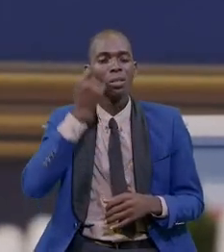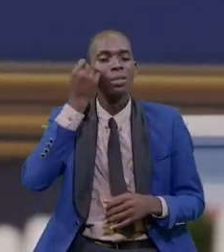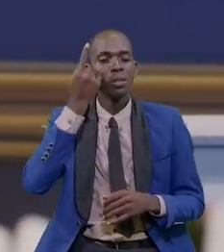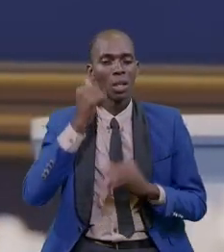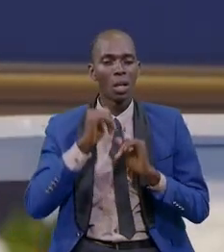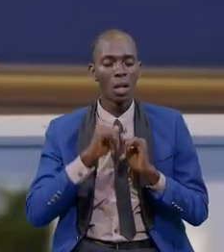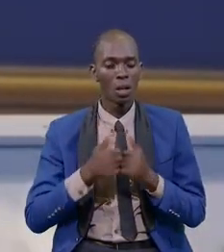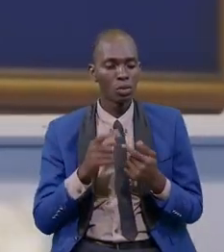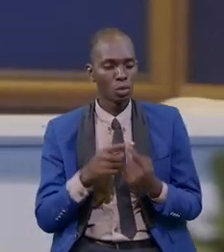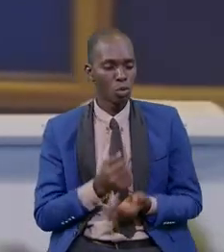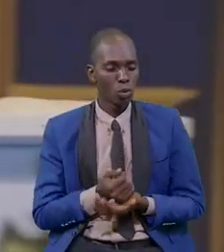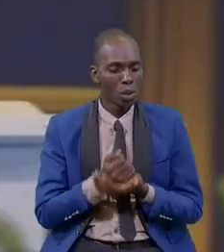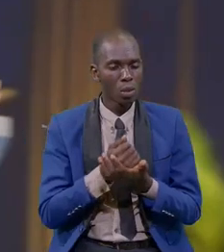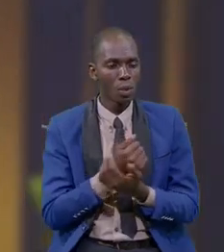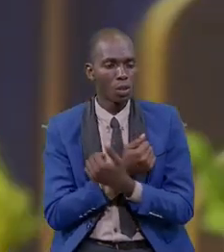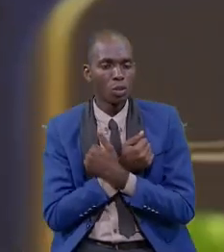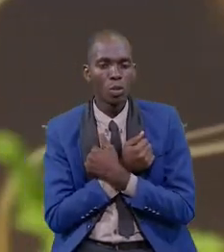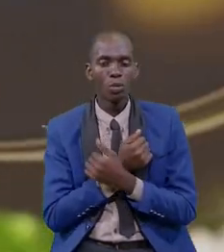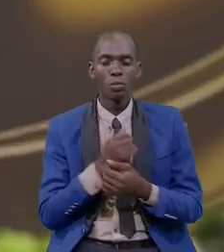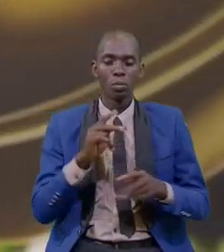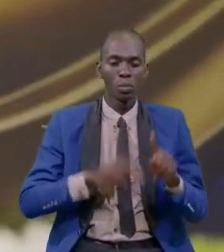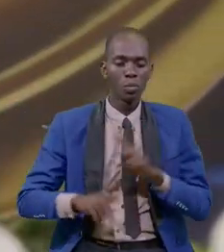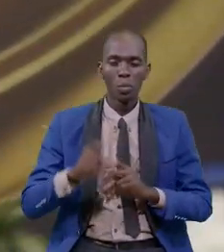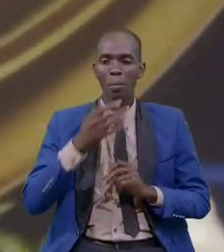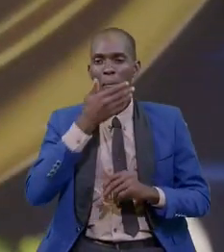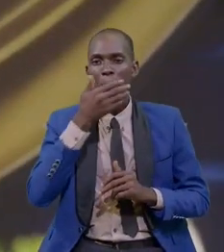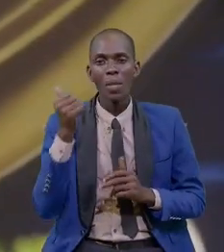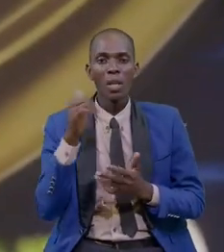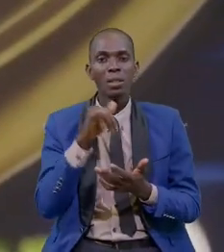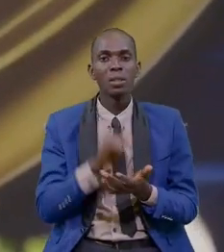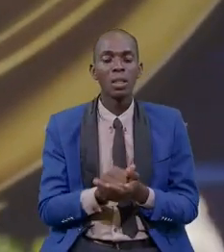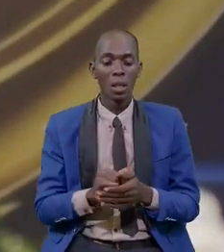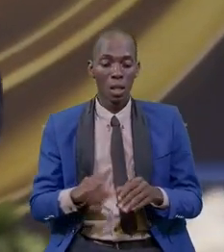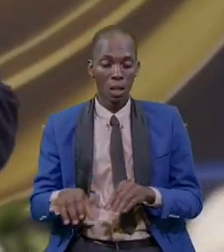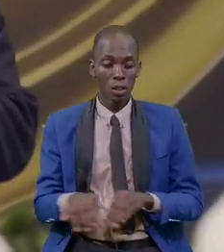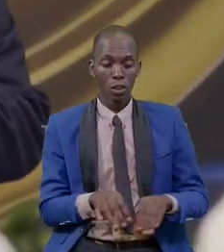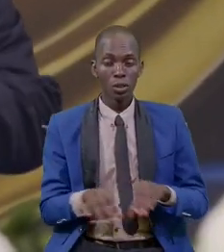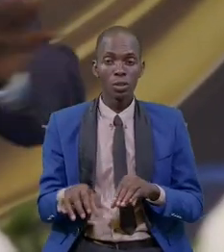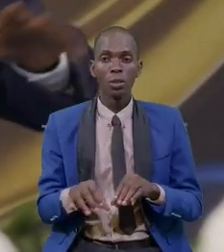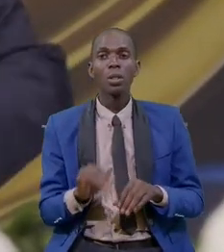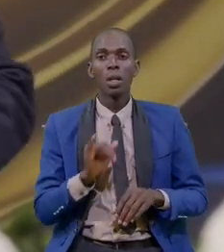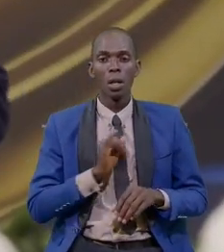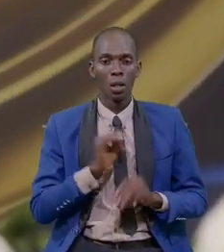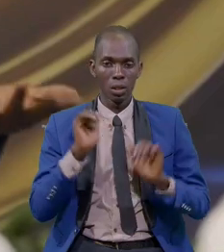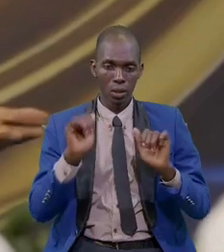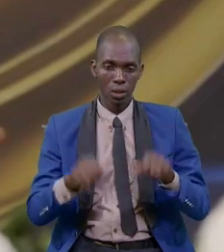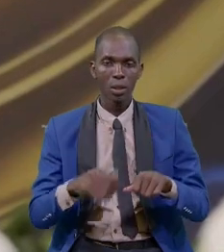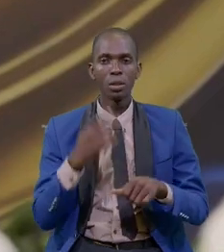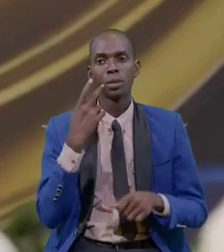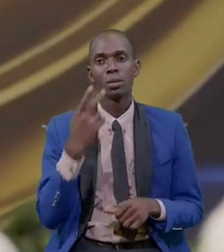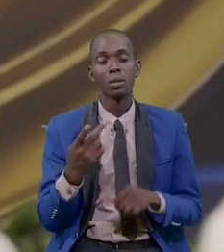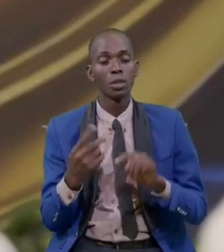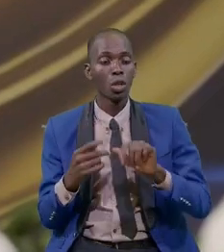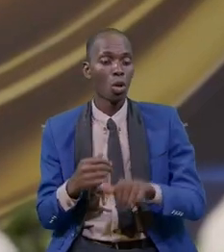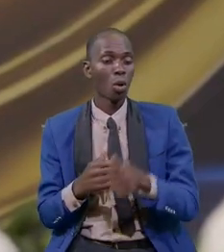comment aimer les gens plus, comment toucher les gens plus, comment transformer les gens plus. Cette action, nous pouvons voir cela. L'autre qui